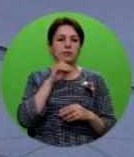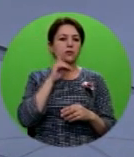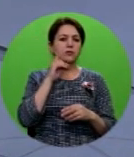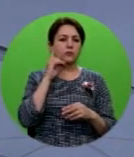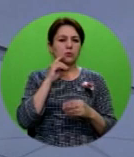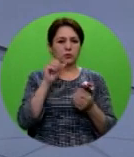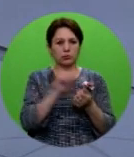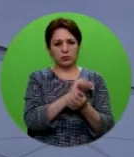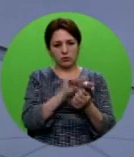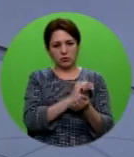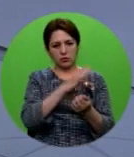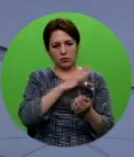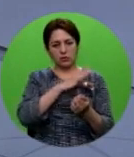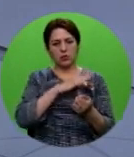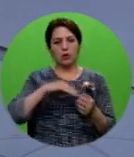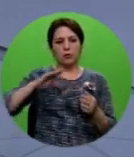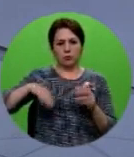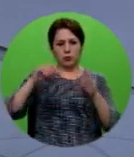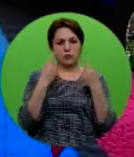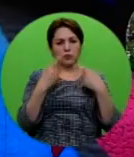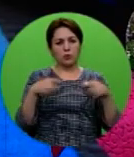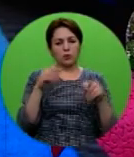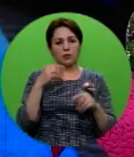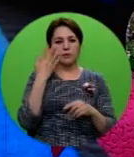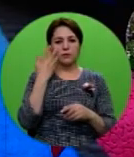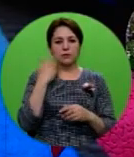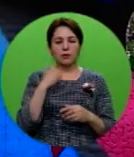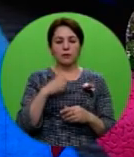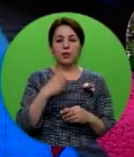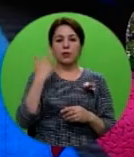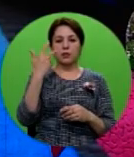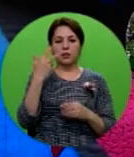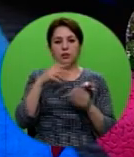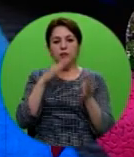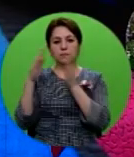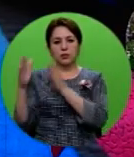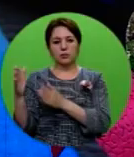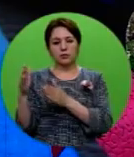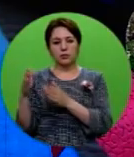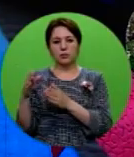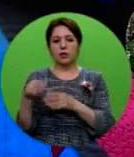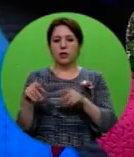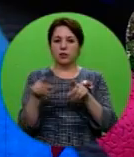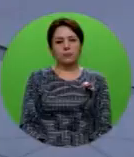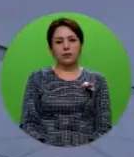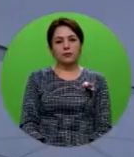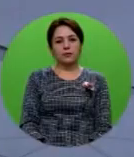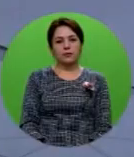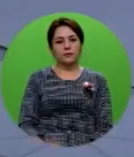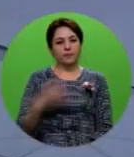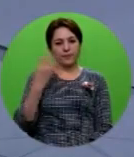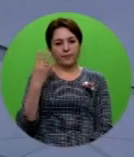спокойно можем уже раскрашивать другими цветами. На третьем этапе также этот процесс продолжается.